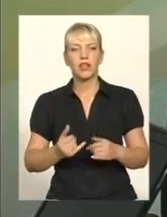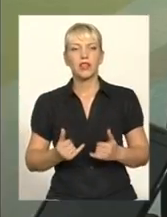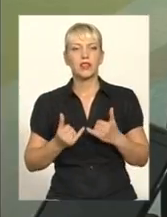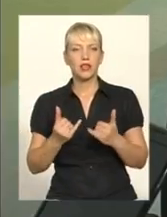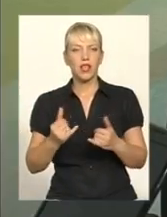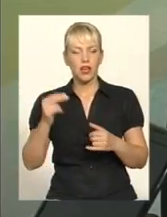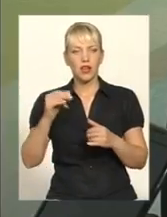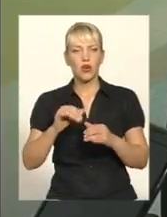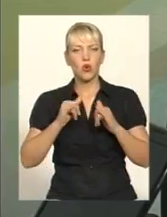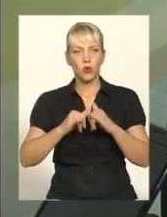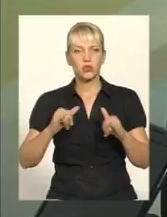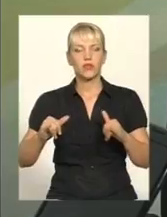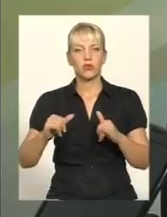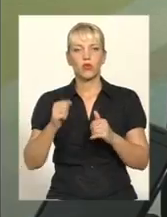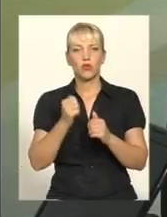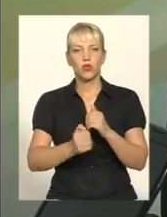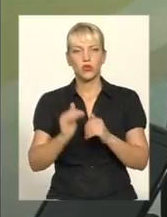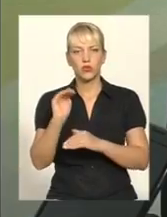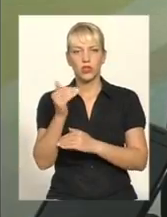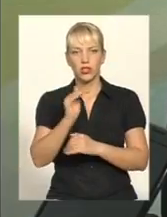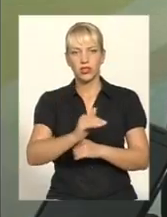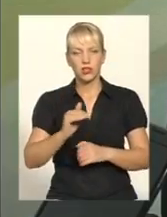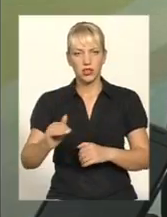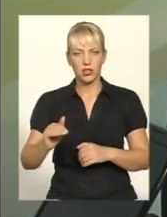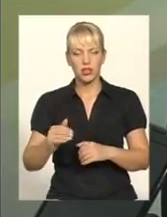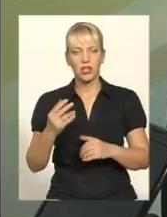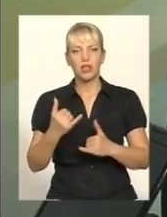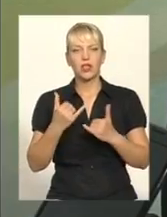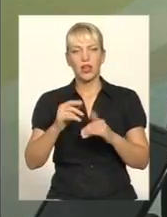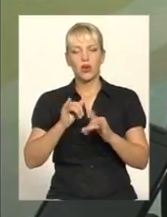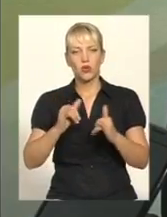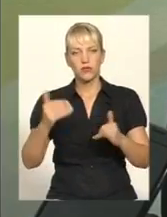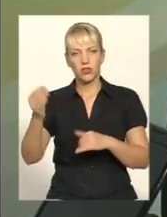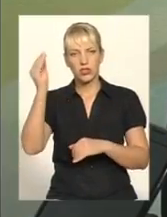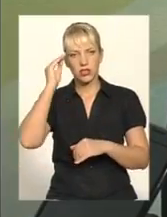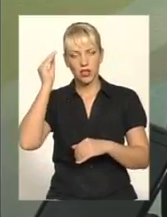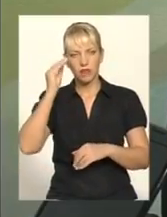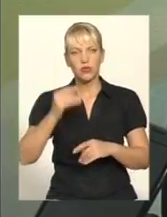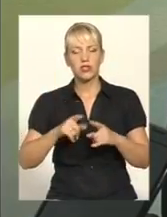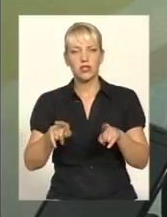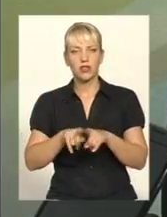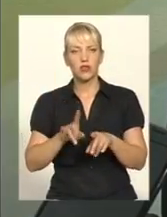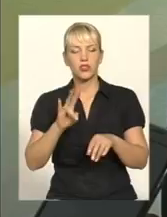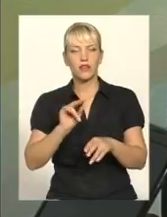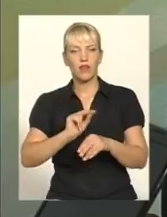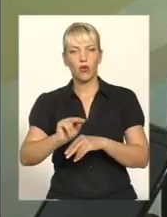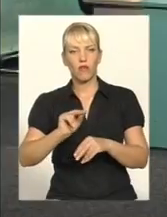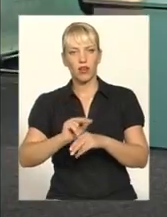для розвитку його особистих здібностей, талантів, так і для виховання патріотизму, про що я говорив